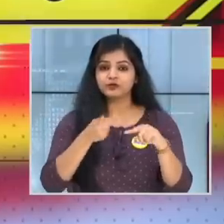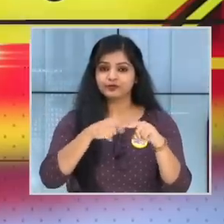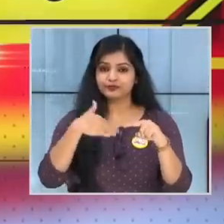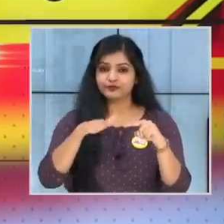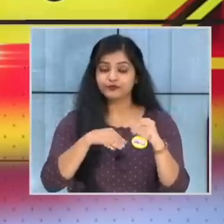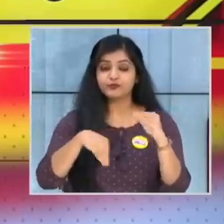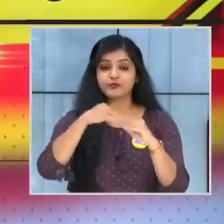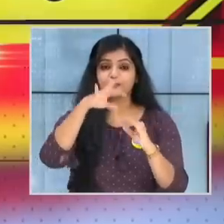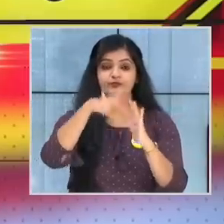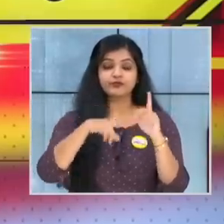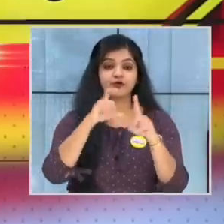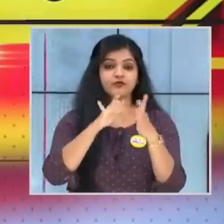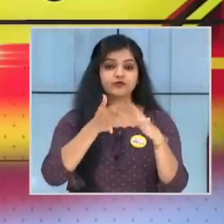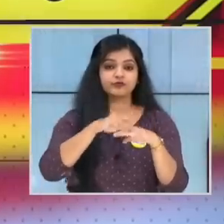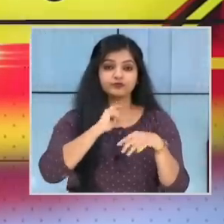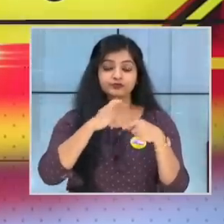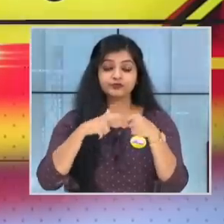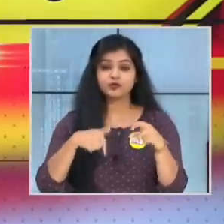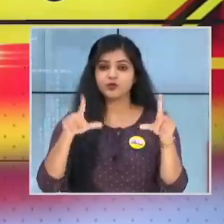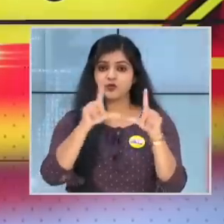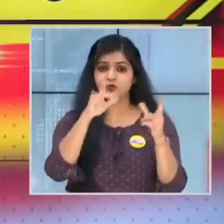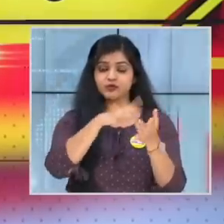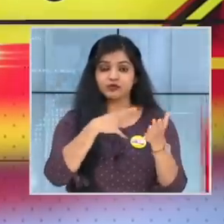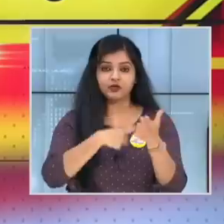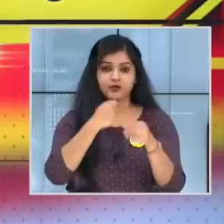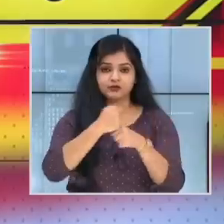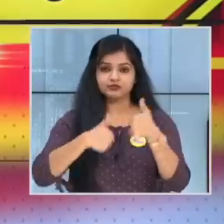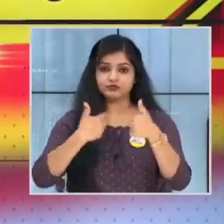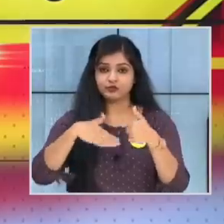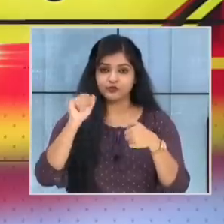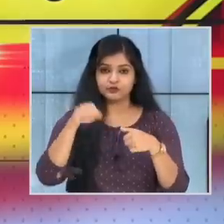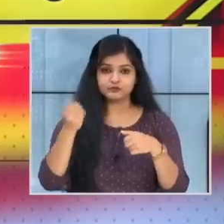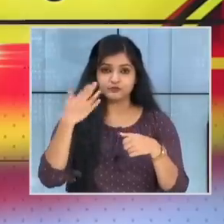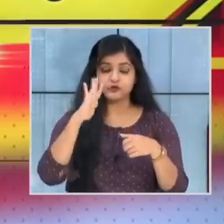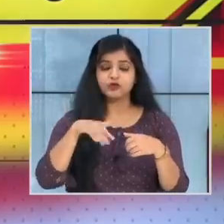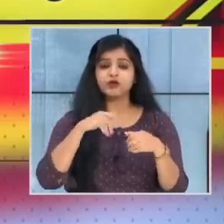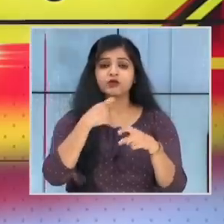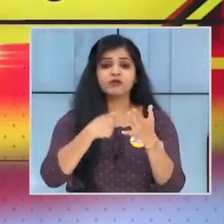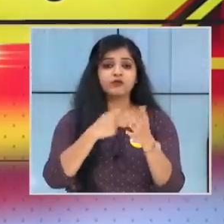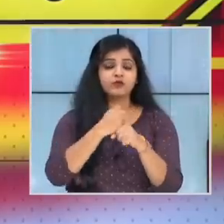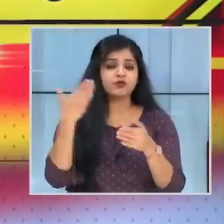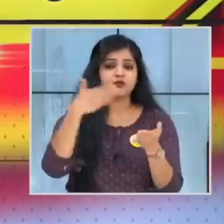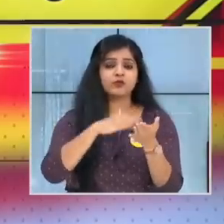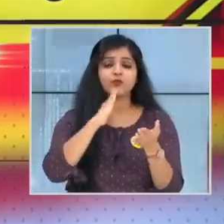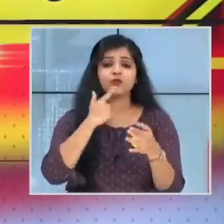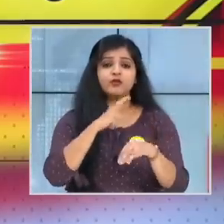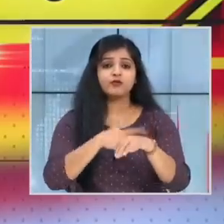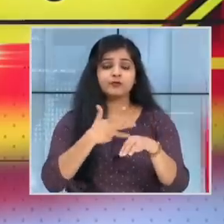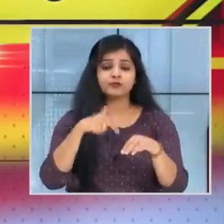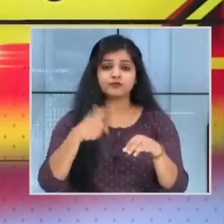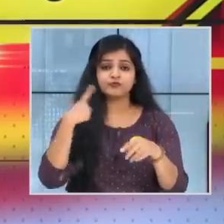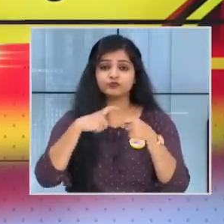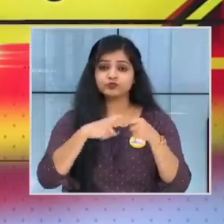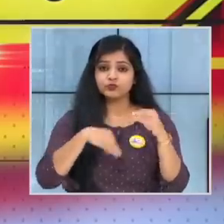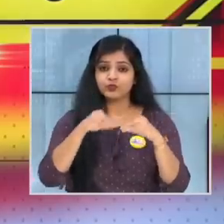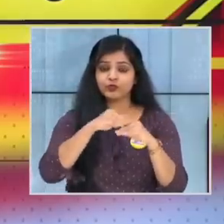ചേരുന്നുണ്ട്. രാധാകൃഷ്ണൻ, വയനാട്ടിൽ രാഹുൽ ഗാന്ധി മത്സരിക്കുമെന്ന വാർത്തയ്ക്ക് പിന്നാലെ രാഹുൽ എപ്പോൾ എത്തുമെന്നുള്ള ചോദ്യമായിരുന്നു നിലനിന്നിരുന്നത്. ഇതുതന്നെയാണ്